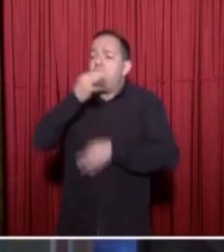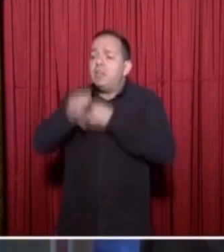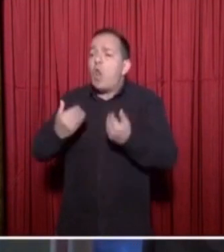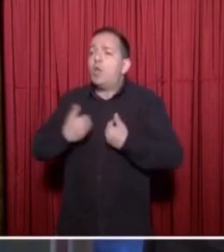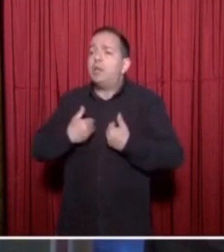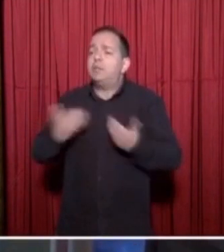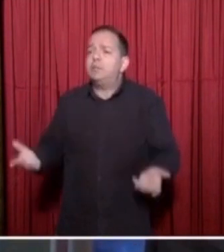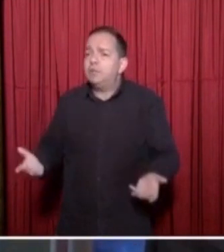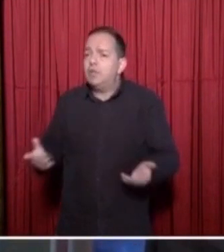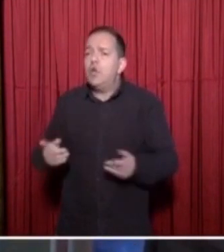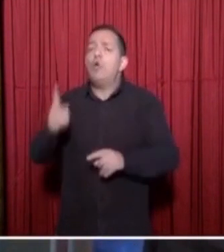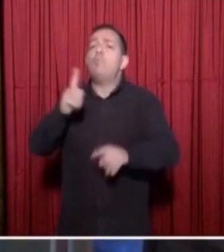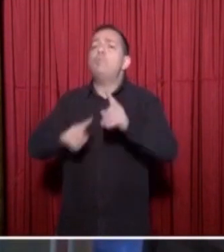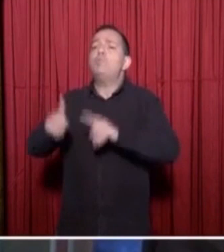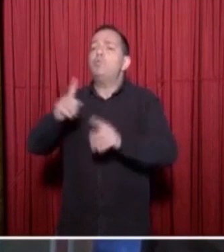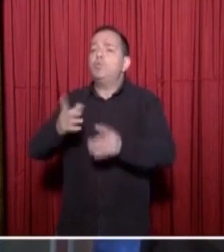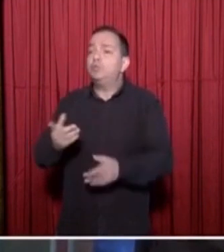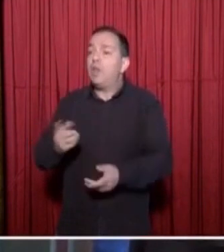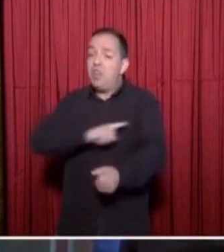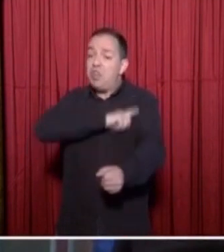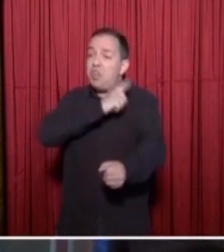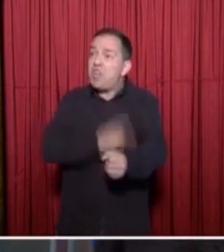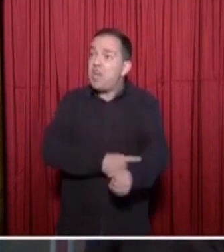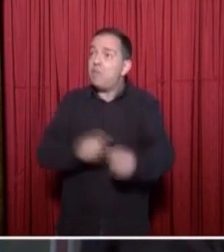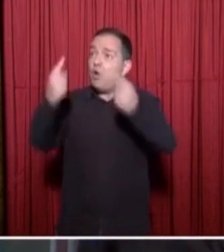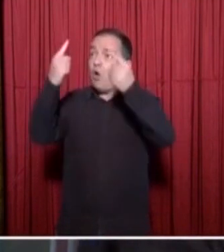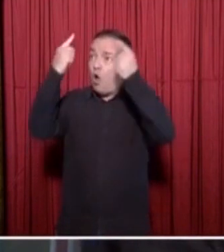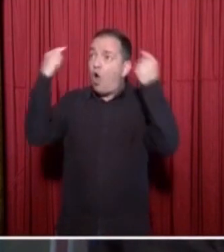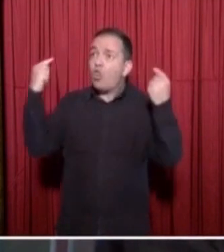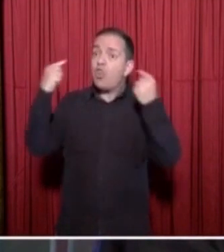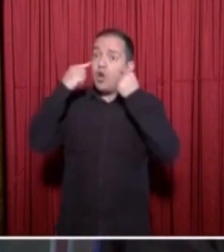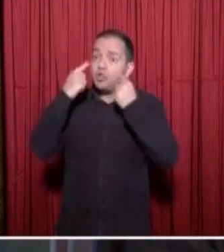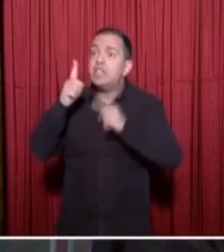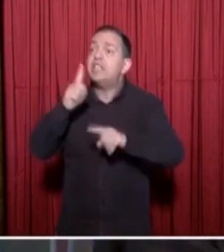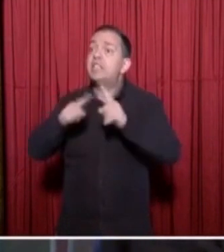ακοήμων, και ο βραχίων Κυρίου την